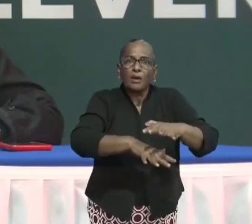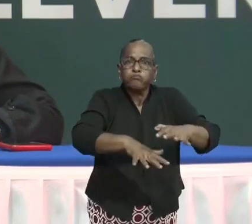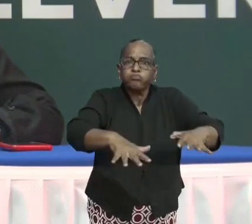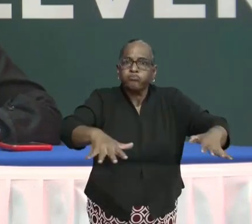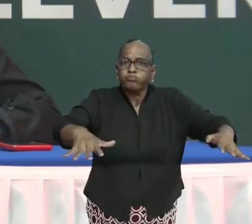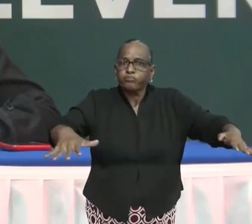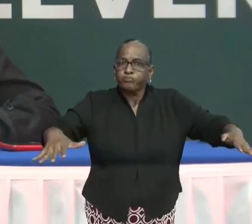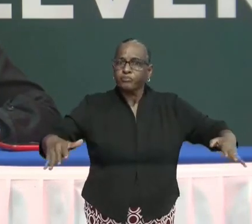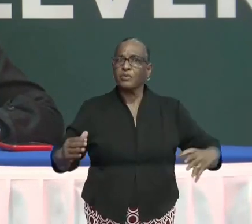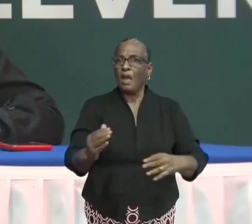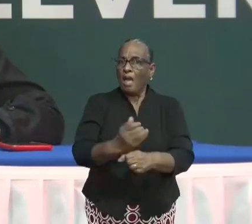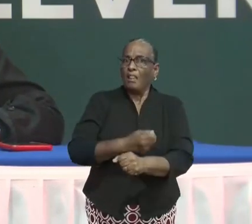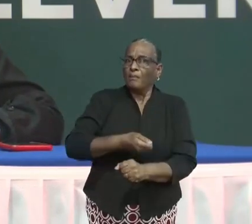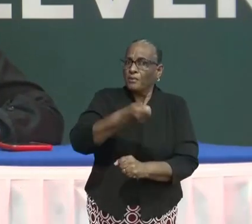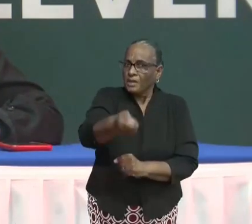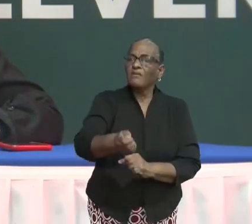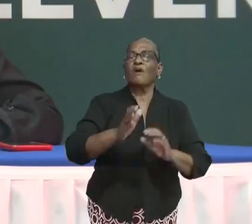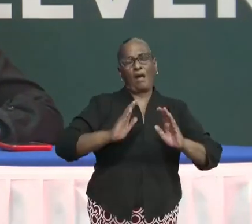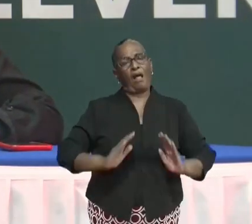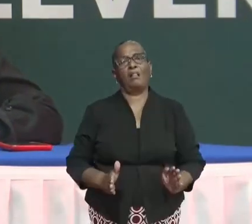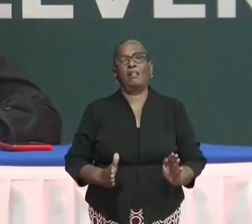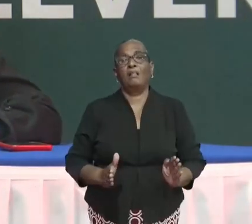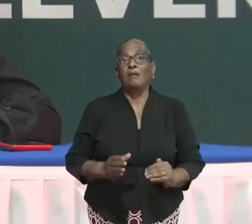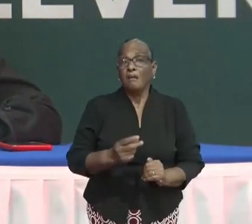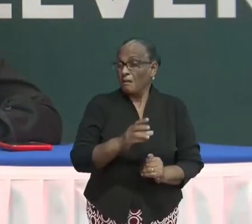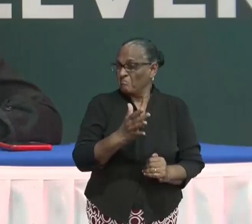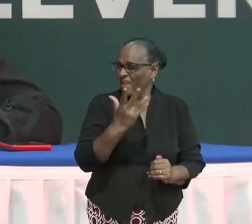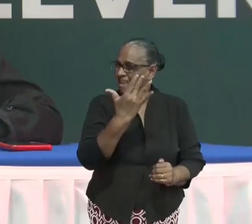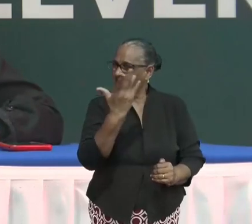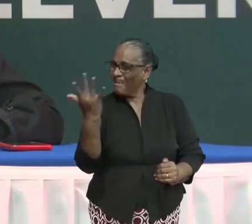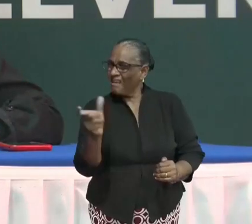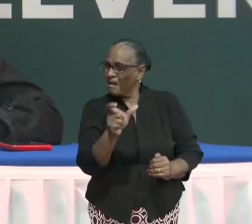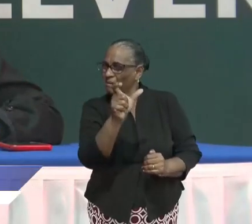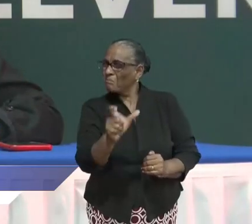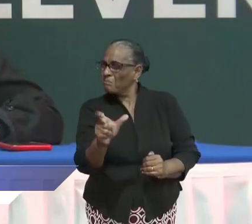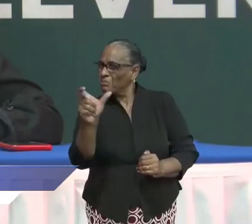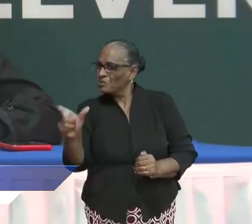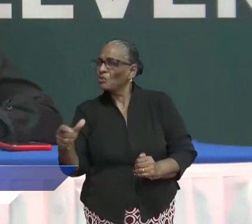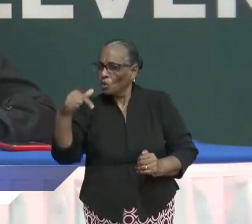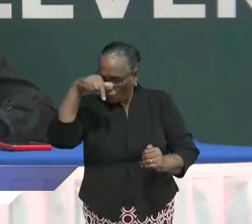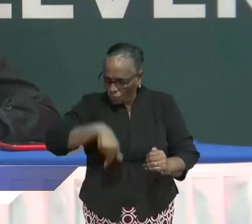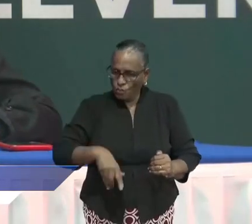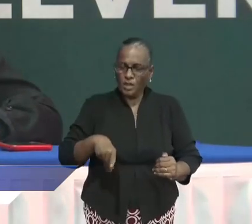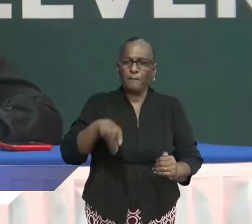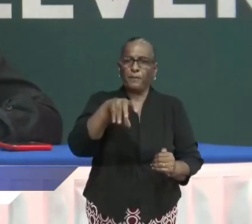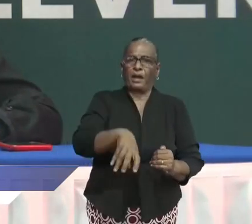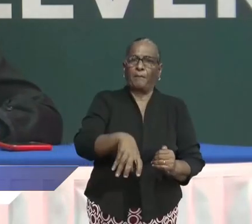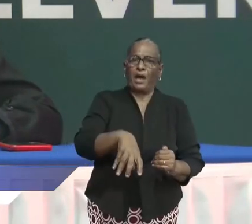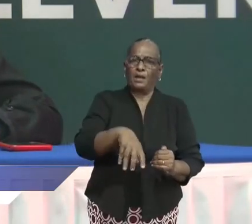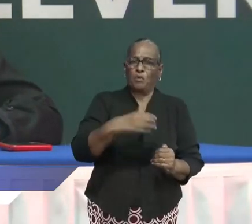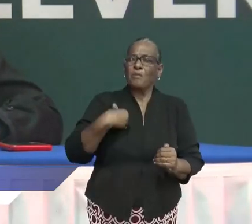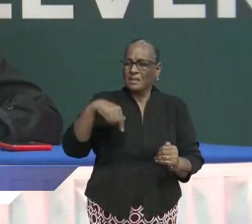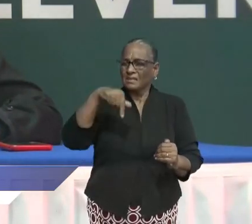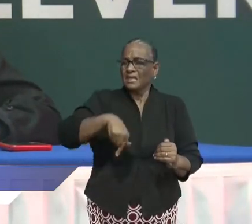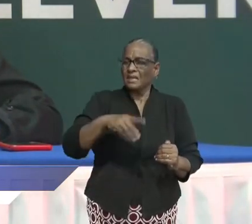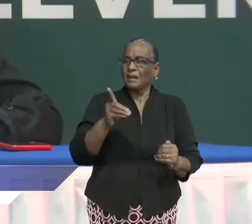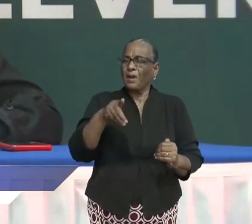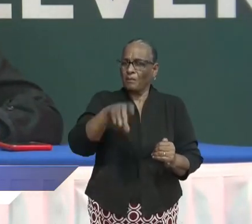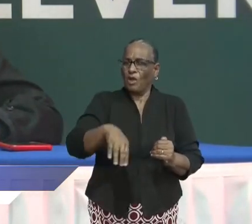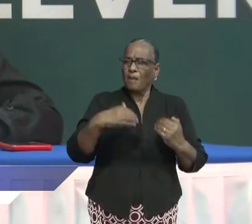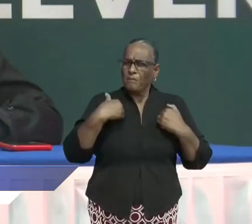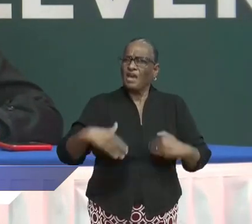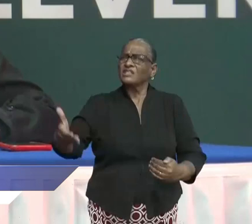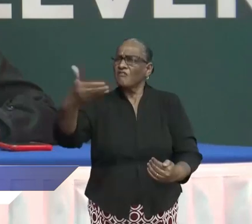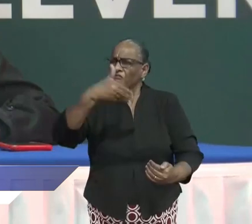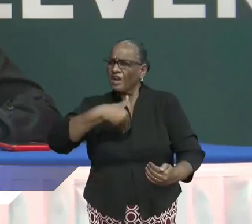gwekba. Ook to u sabi dat want u voor de sma de in Paramaribo en de sma dat ook to actie unukba